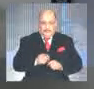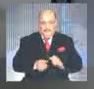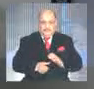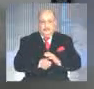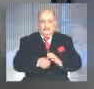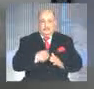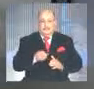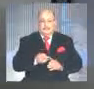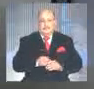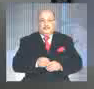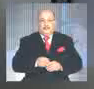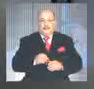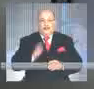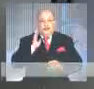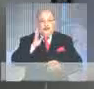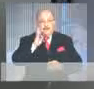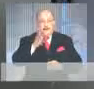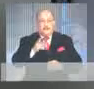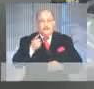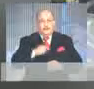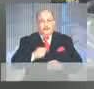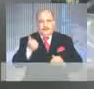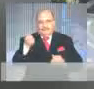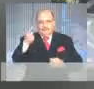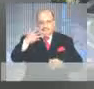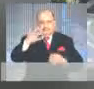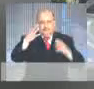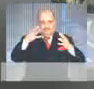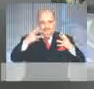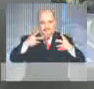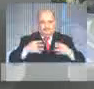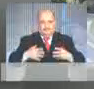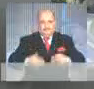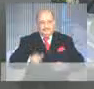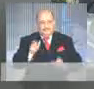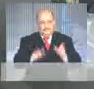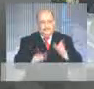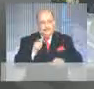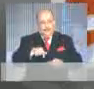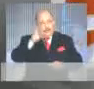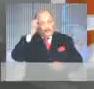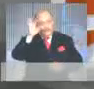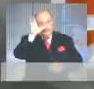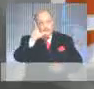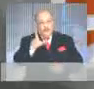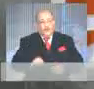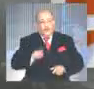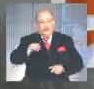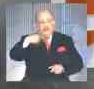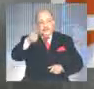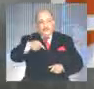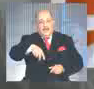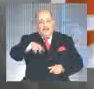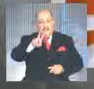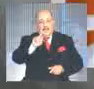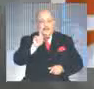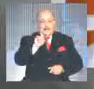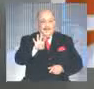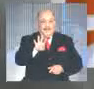موضوع منظومة الدعم مبينا أهمية مراجعة هذه المنظومة من أجل توجيه الدعم لمستحقيه على حد